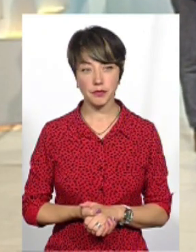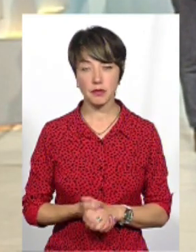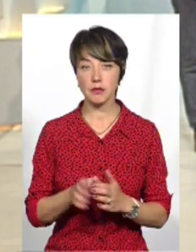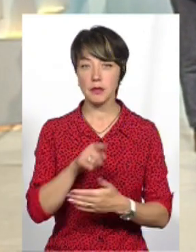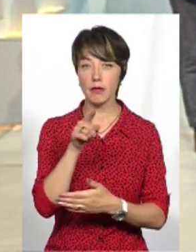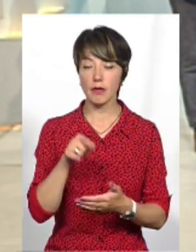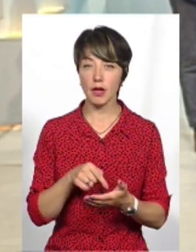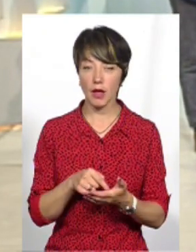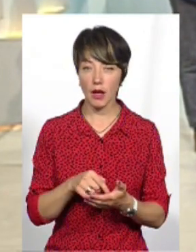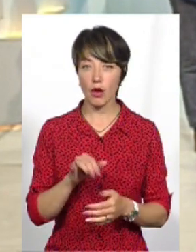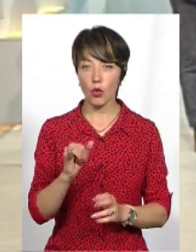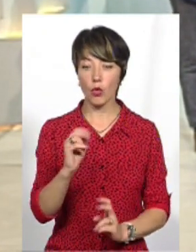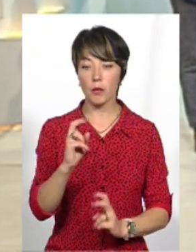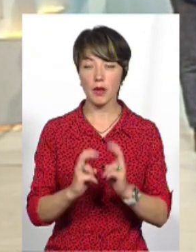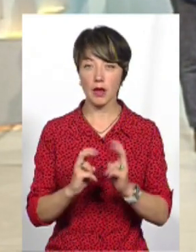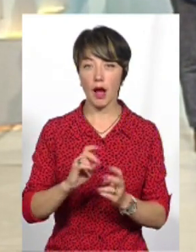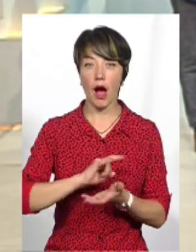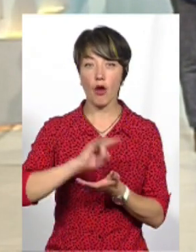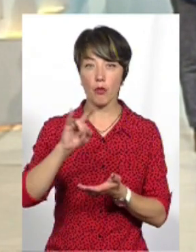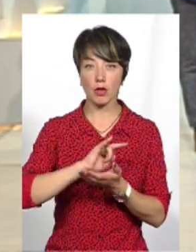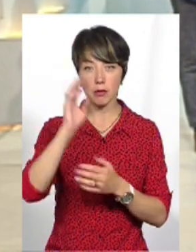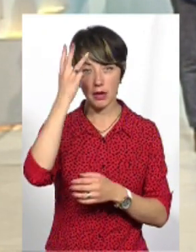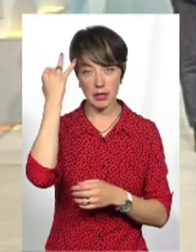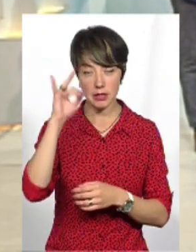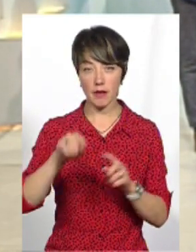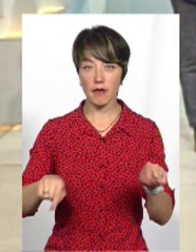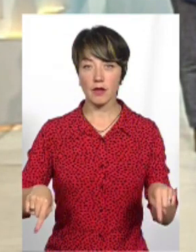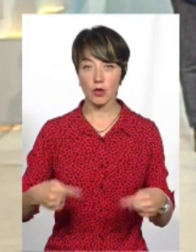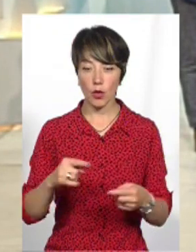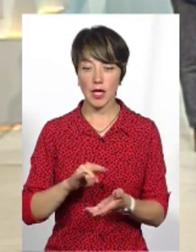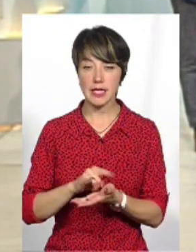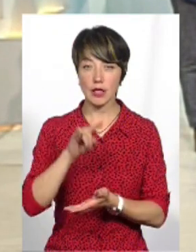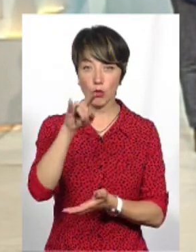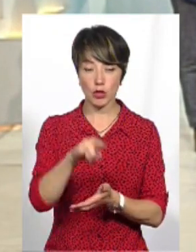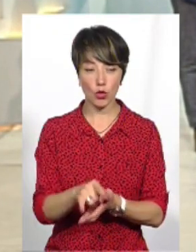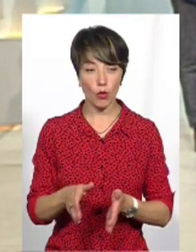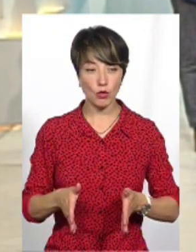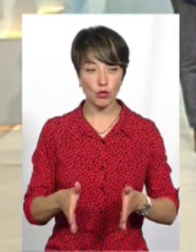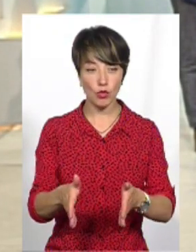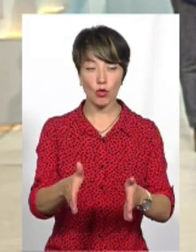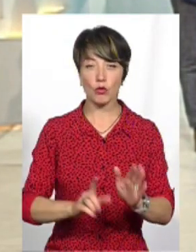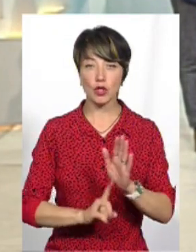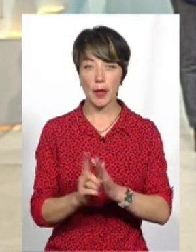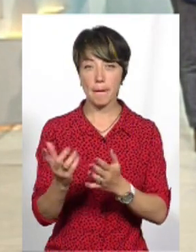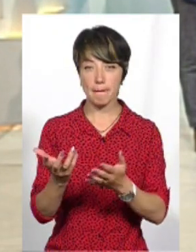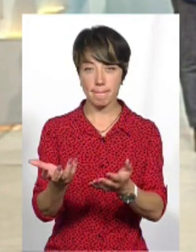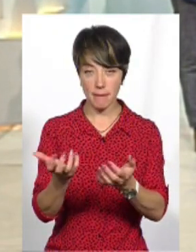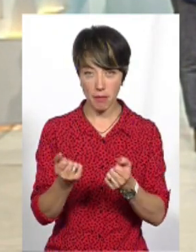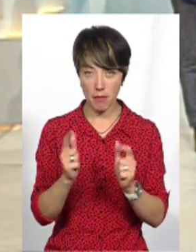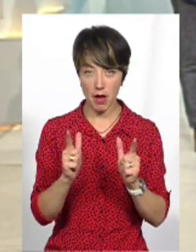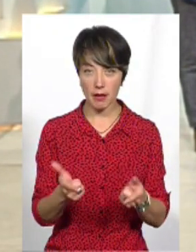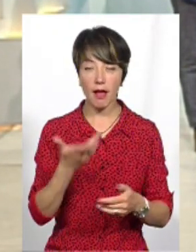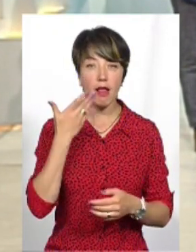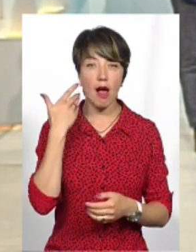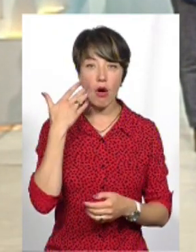У комунальному підприємстві «Аеропорт Хмельницький» відновлено злітно-посадкову смугу. Почали приймати легку авіацію.